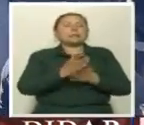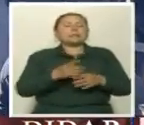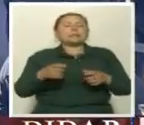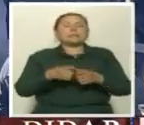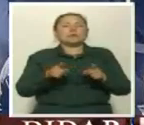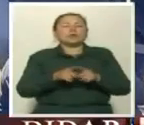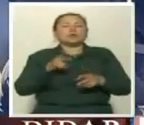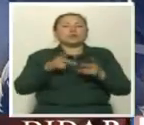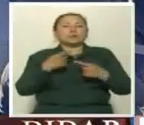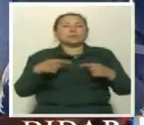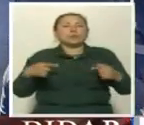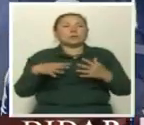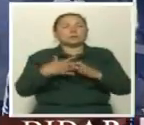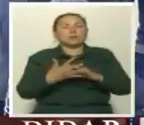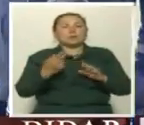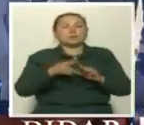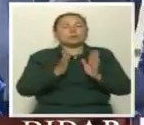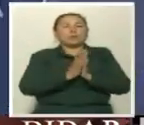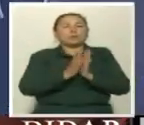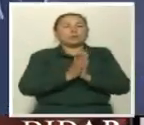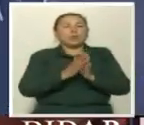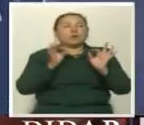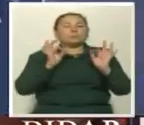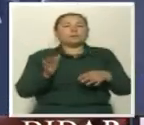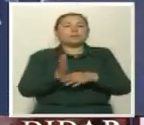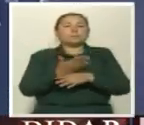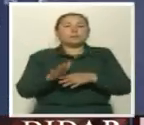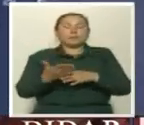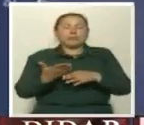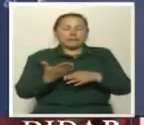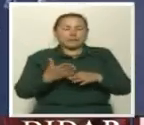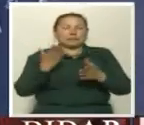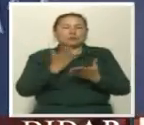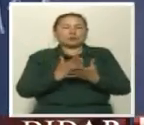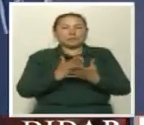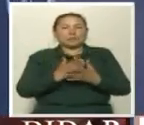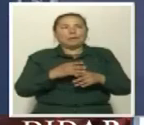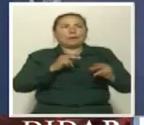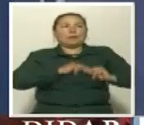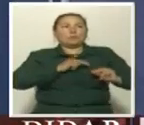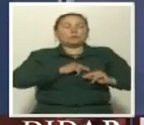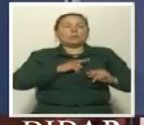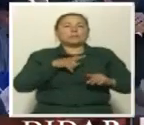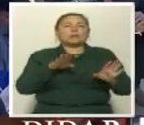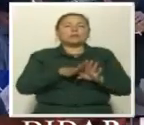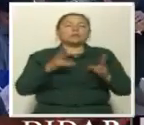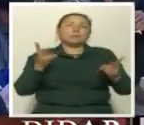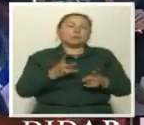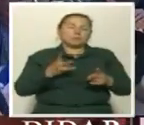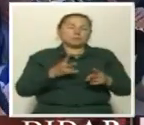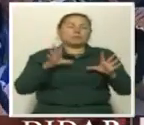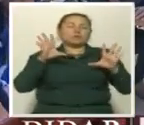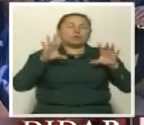обращаются также жители других сел, которые просят о справедливом распределении имеющейся вакансии. Тулетов отметил, что необходимо использовать